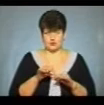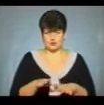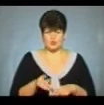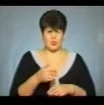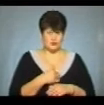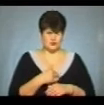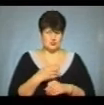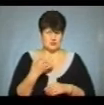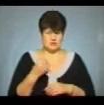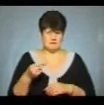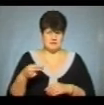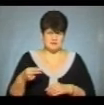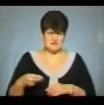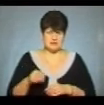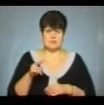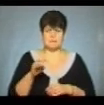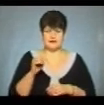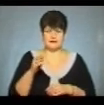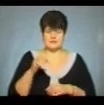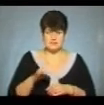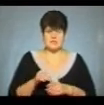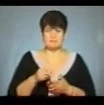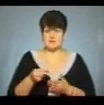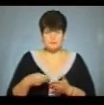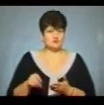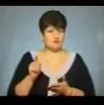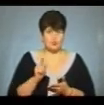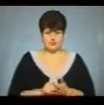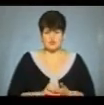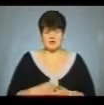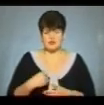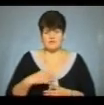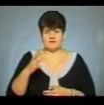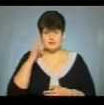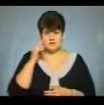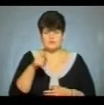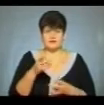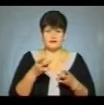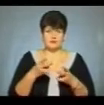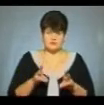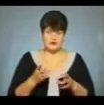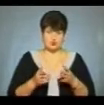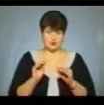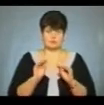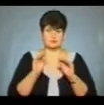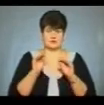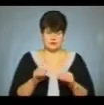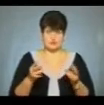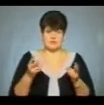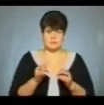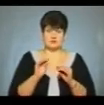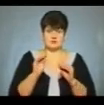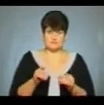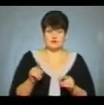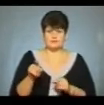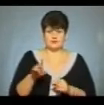хоче підписати петицію, підпишу обов'язково. Я вважаю, що він не потрібний, а якщо його ставити, то ставити, щоб